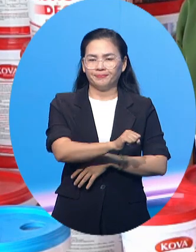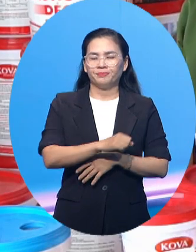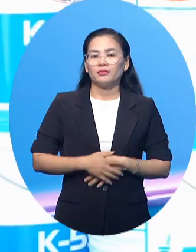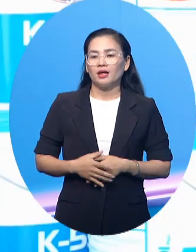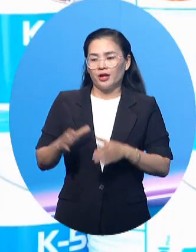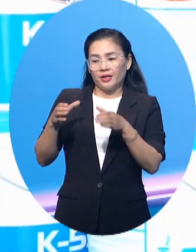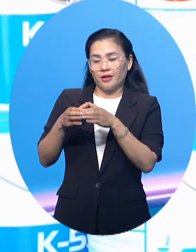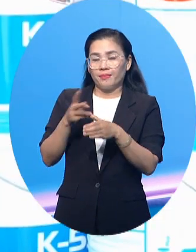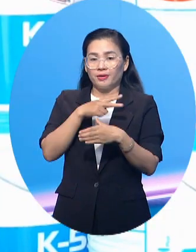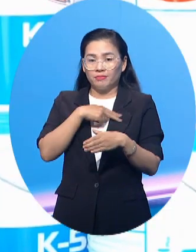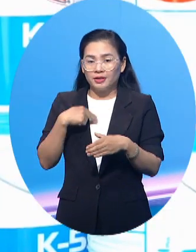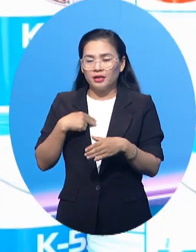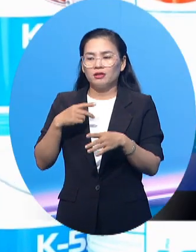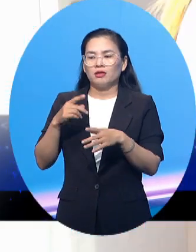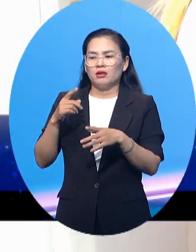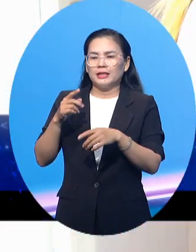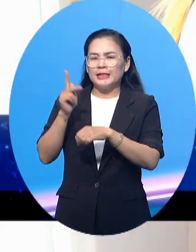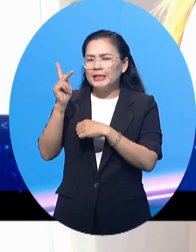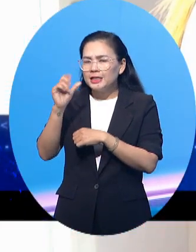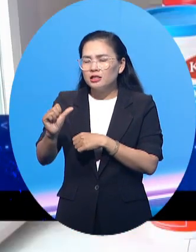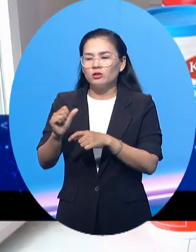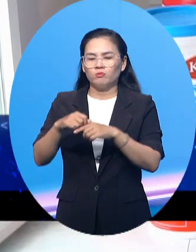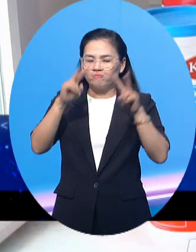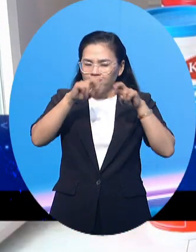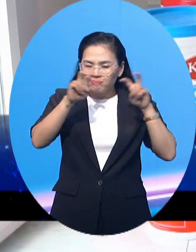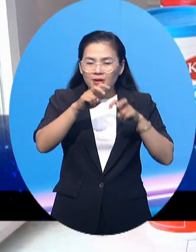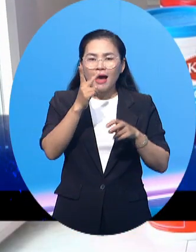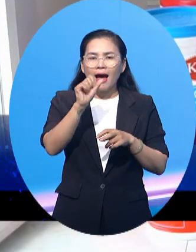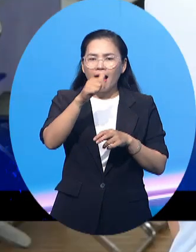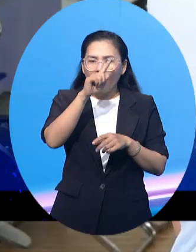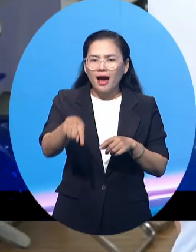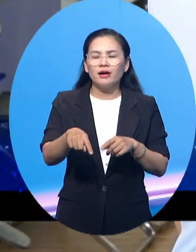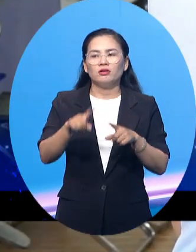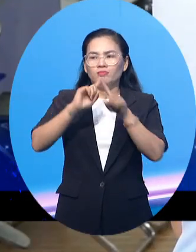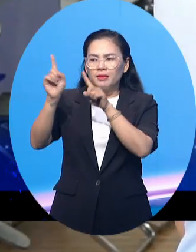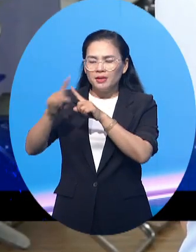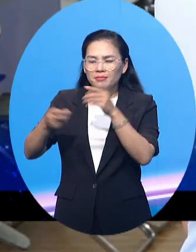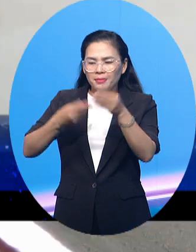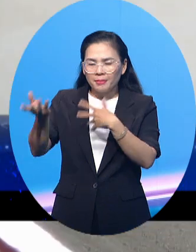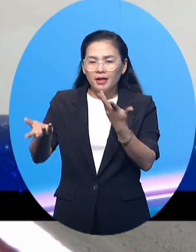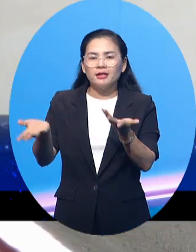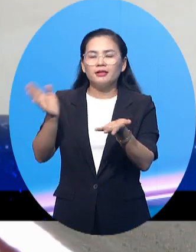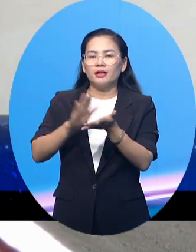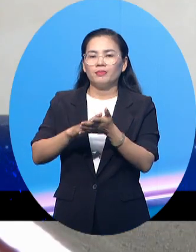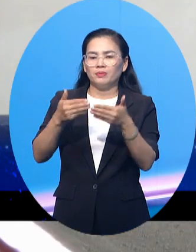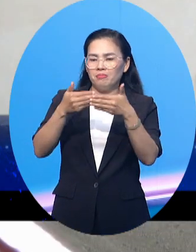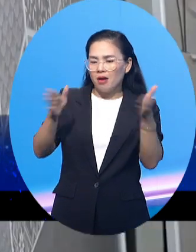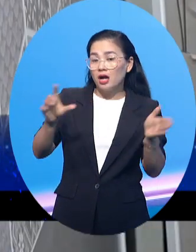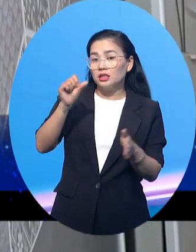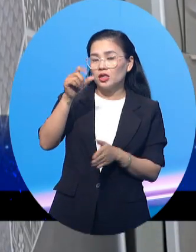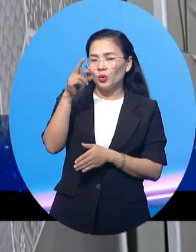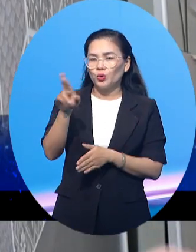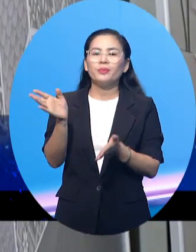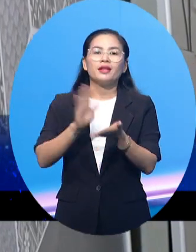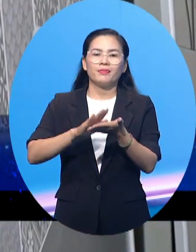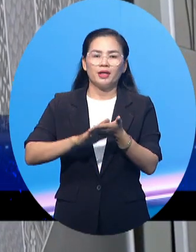nhân nhiều năm kinh nghiệm của Hưng Lộc sẽ không ngừng nỗ lực tìm kiếm nguồn hàng đa dặn hóa các sản phẩm mở rộng thêm hệ thống showroom đại lý trên